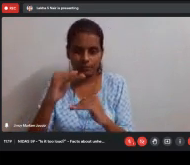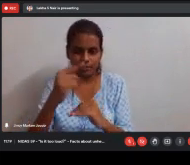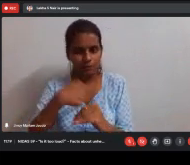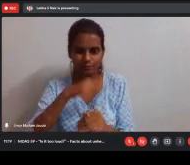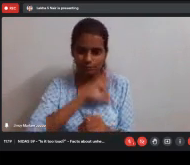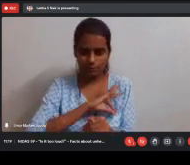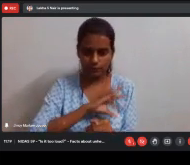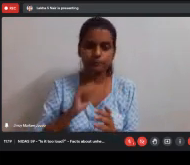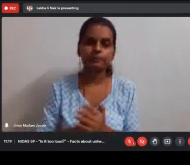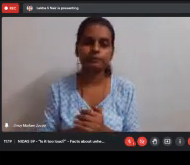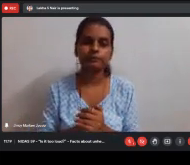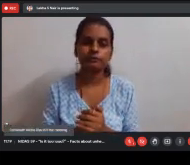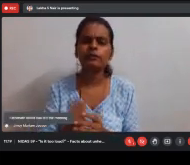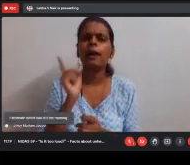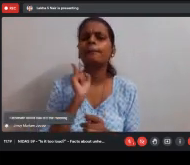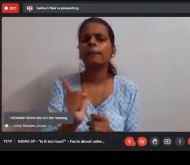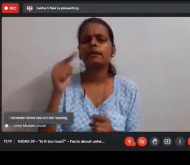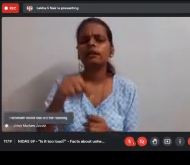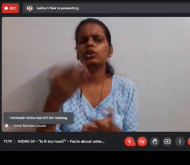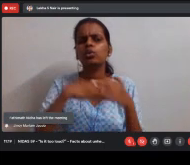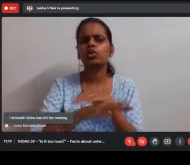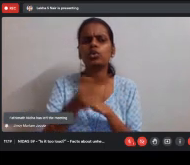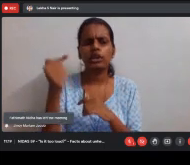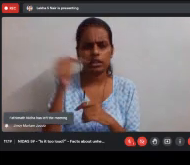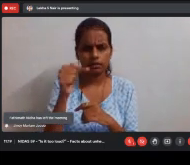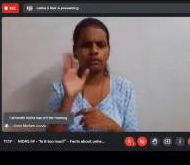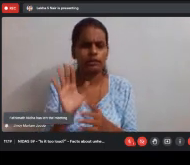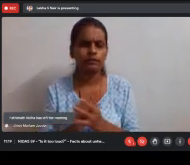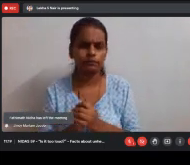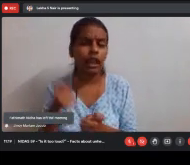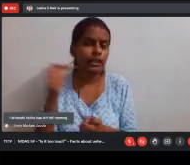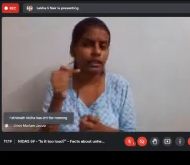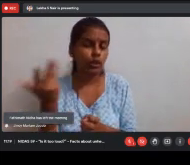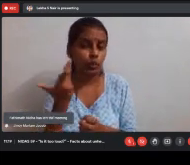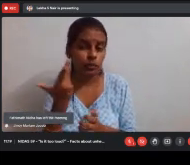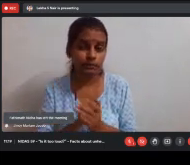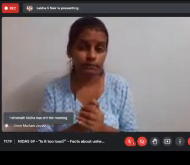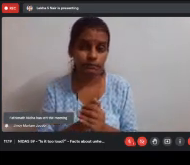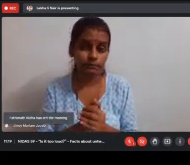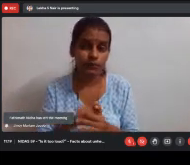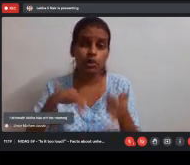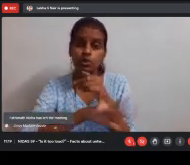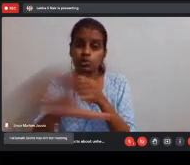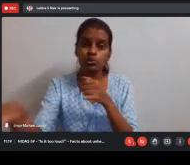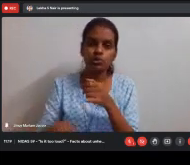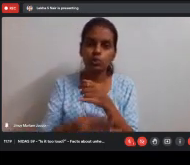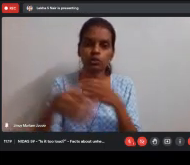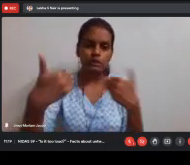നല്ലൊരു കുടുംബവുമായിട്ട് നമുക്ക് എന്താ പറയണ്ടേ സമയം കൂടുതൽ ചിലവഴിക്കാനായിട്ട് സാധിച്ചിരുന്നു. ഇതൊക്കെയാണ്